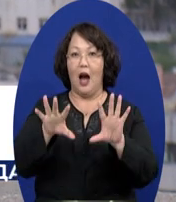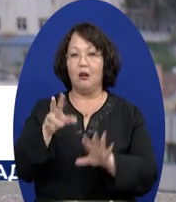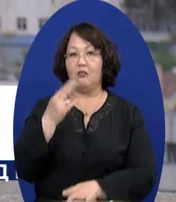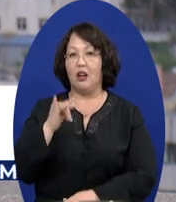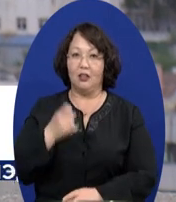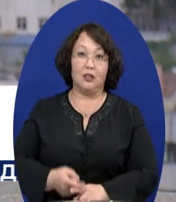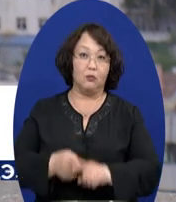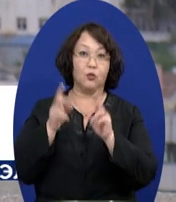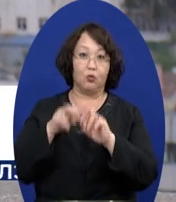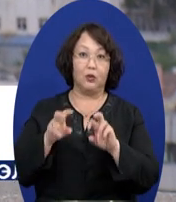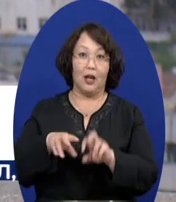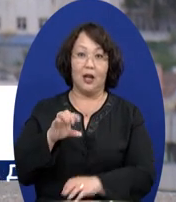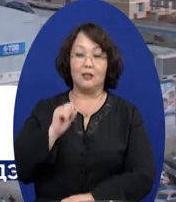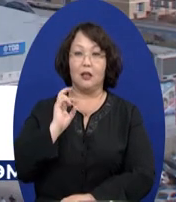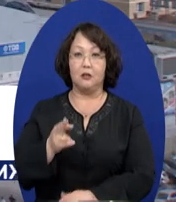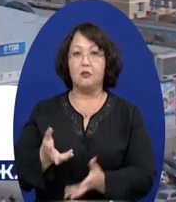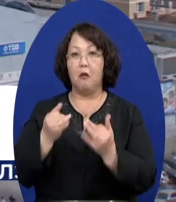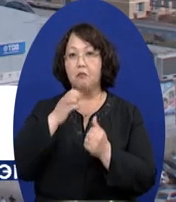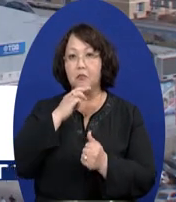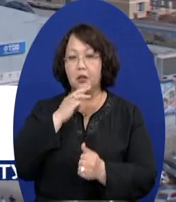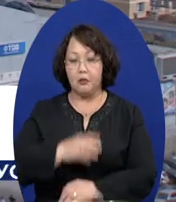гэх статистик тоо мэдээлэл байна.